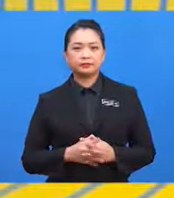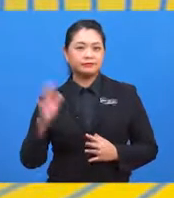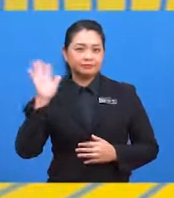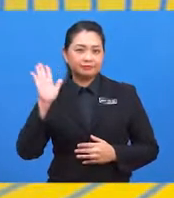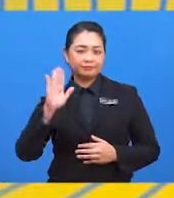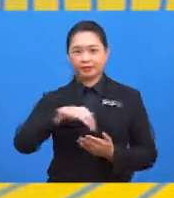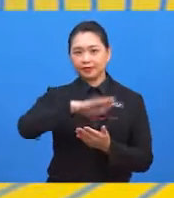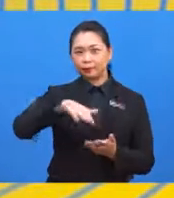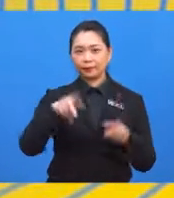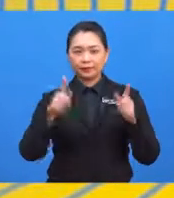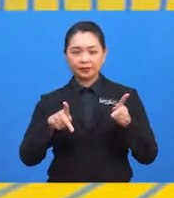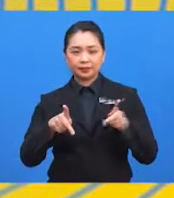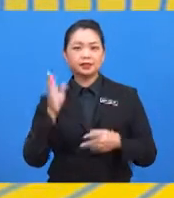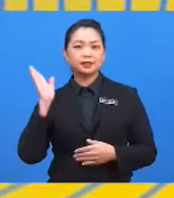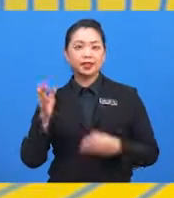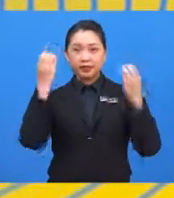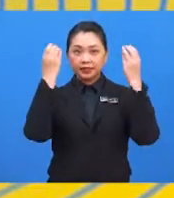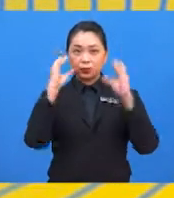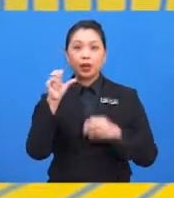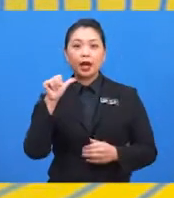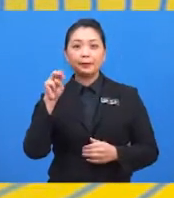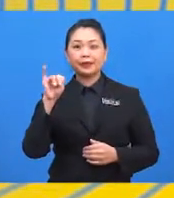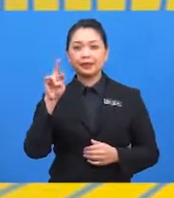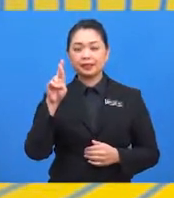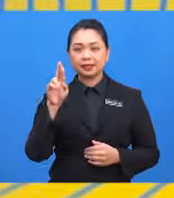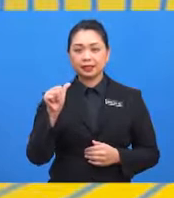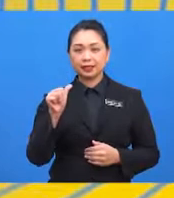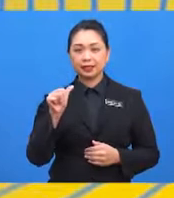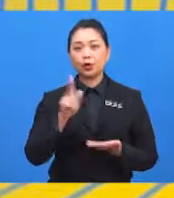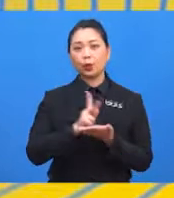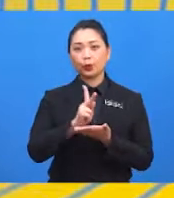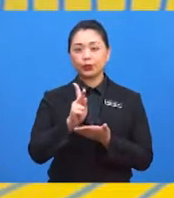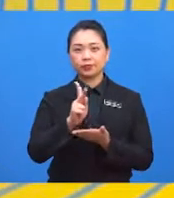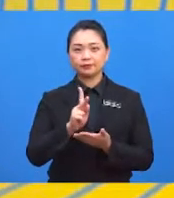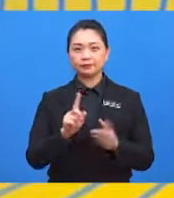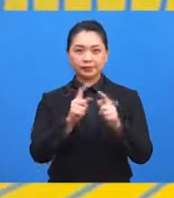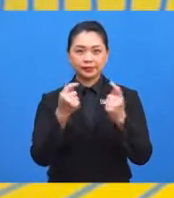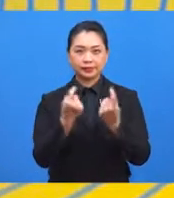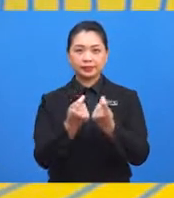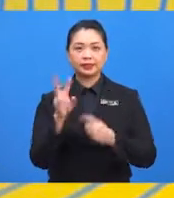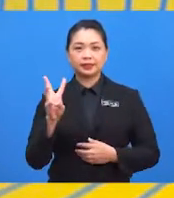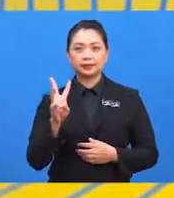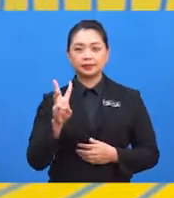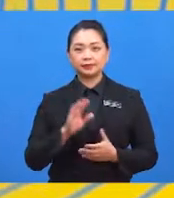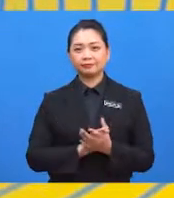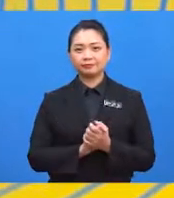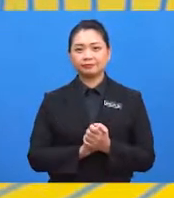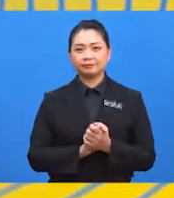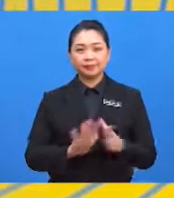Hai semua pelajar, saya Cikgu Amira dari Kolej Vokasional Balik Pulau. Assalamualaikum dan salam